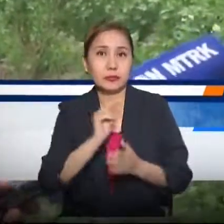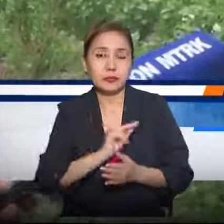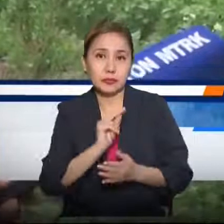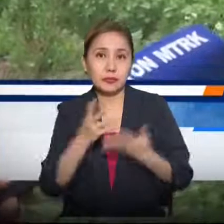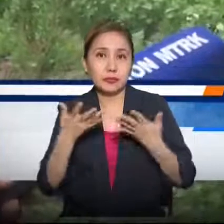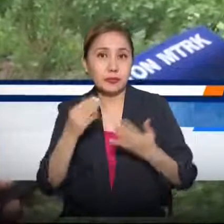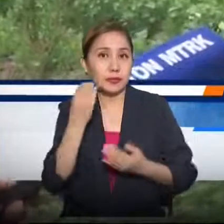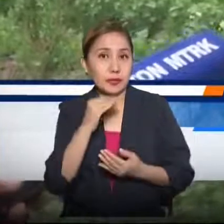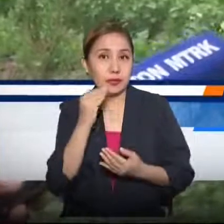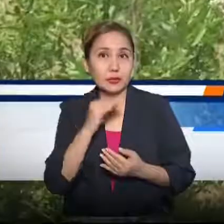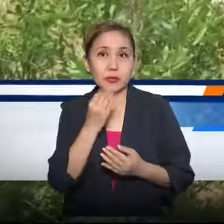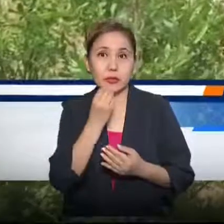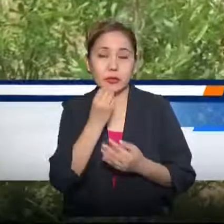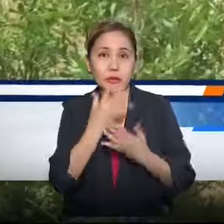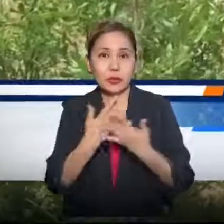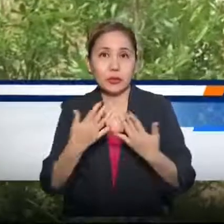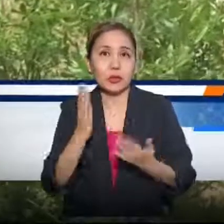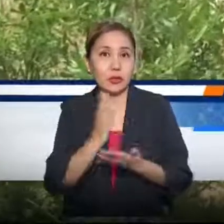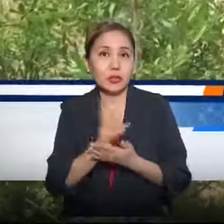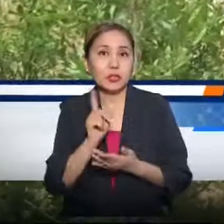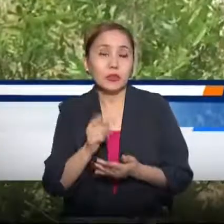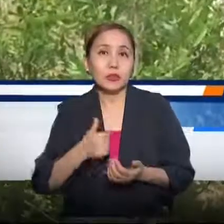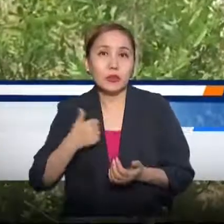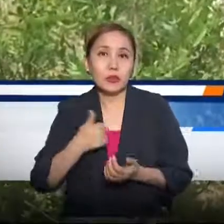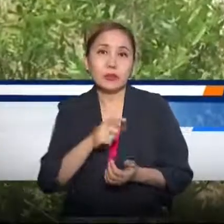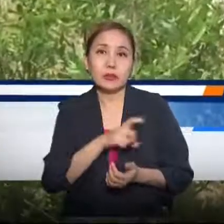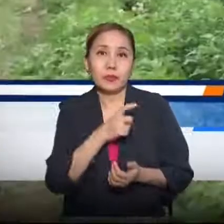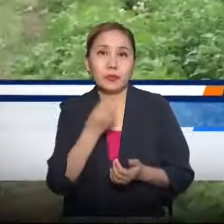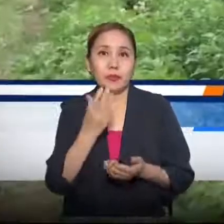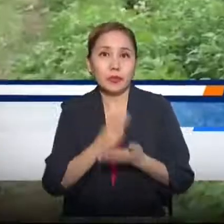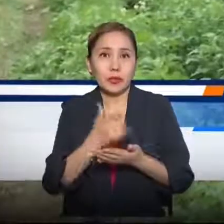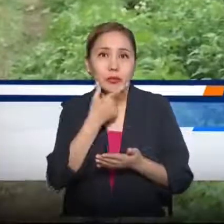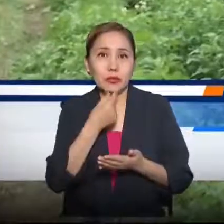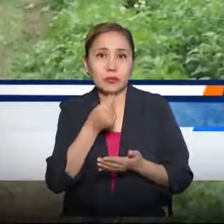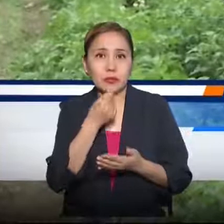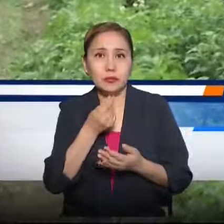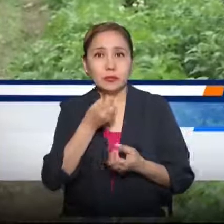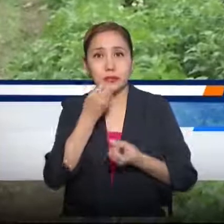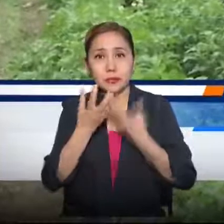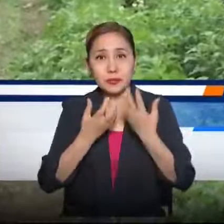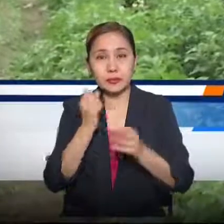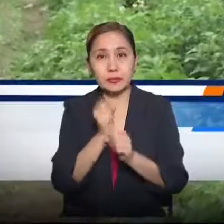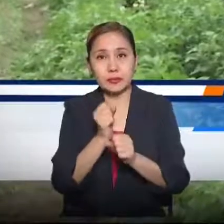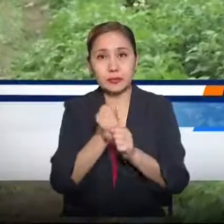же, качественным продуктом. Есть чем похвастаться фермерам и еще. Красивые на вид и сочные на вкус.